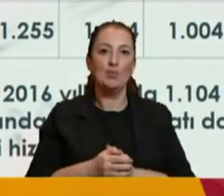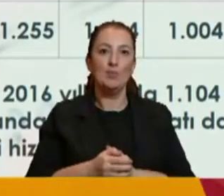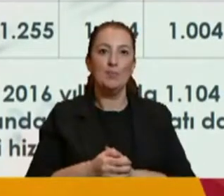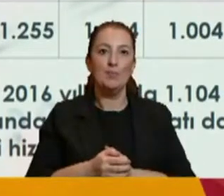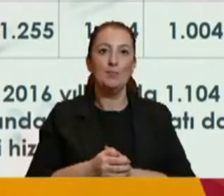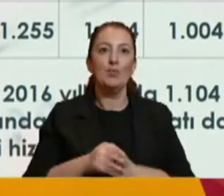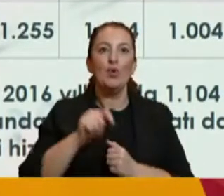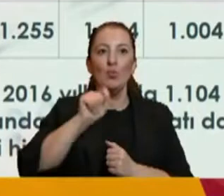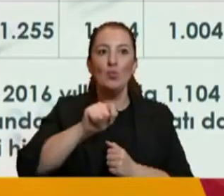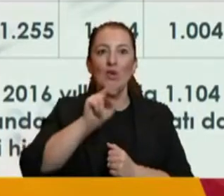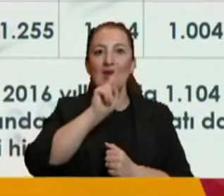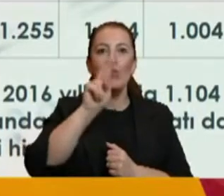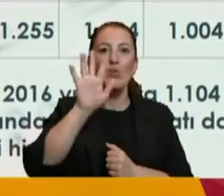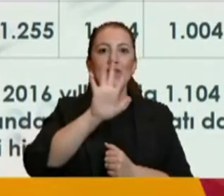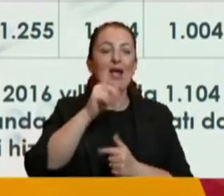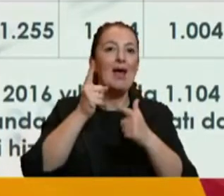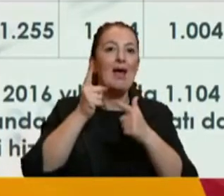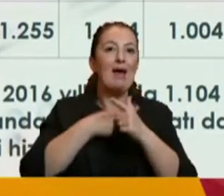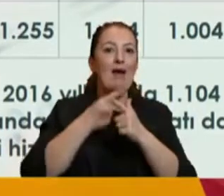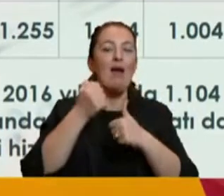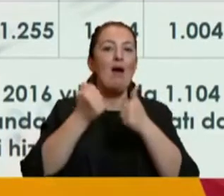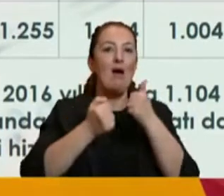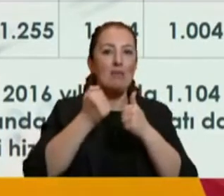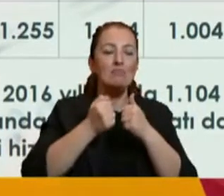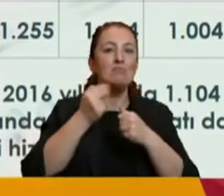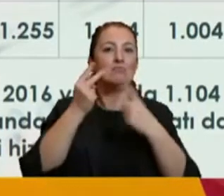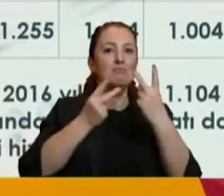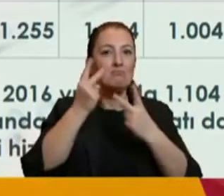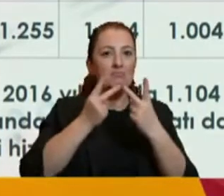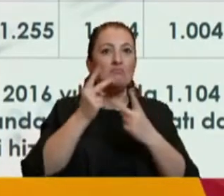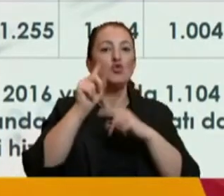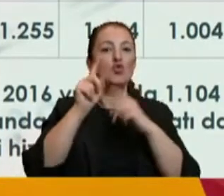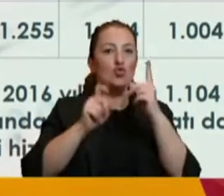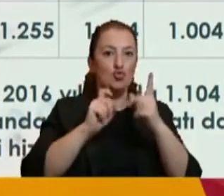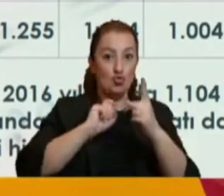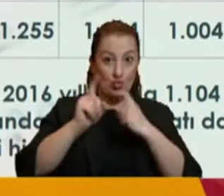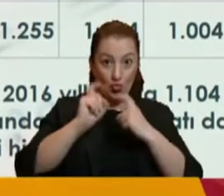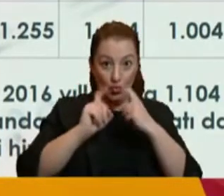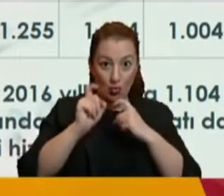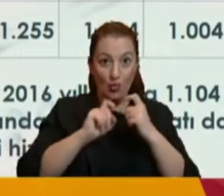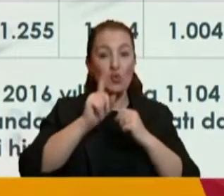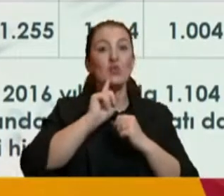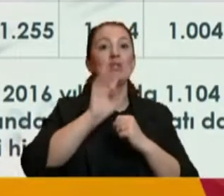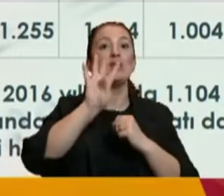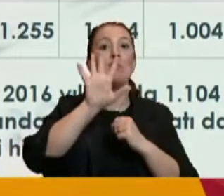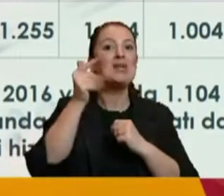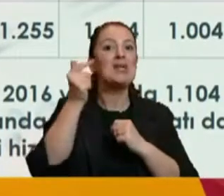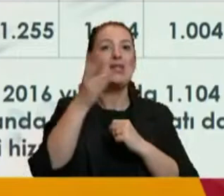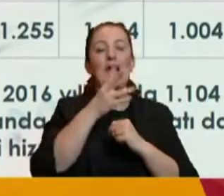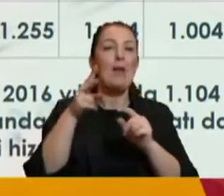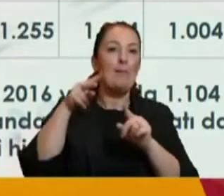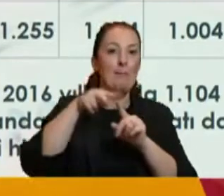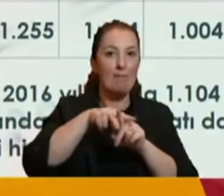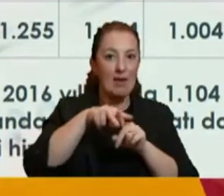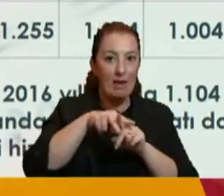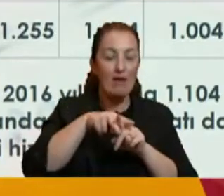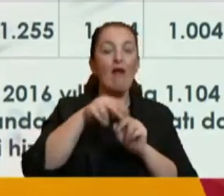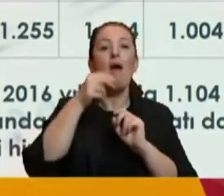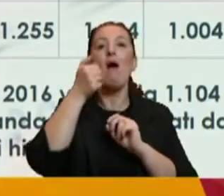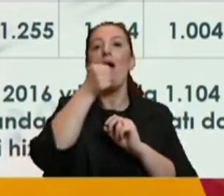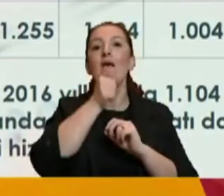ve bu 750 kiralık aracın zaman zaman soruluyor 145 adeti binek araç